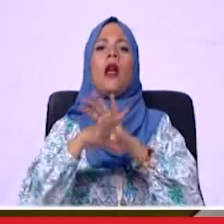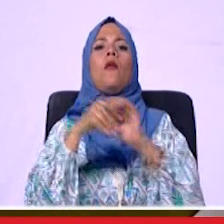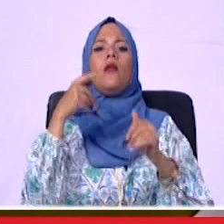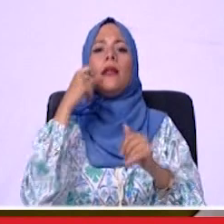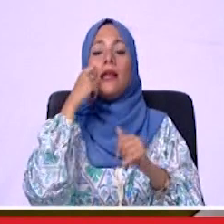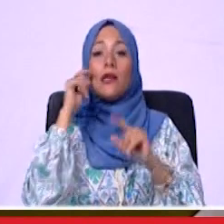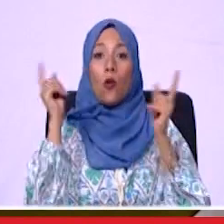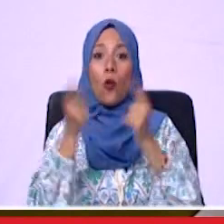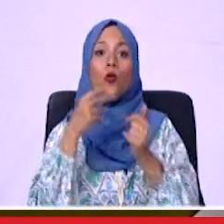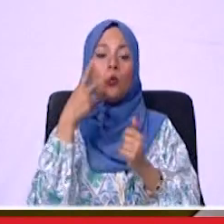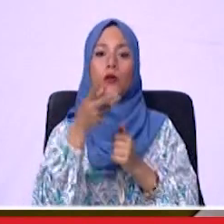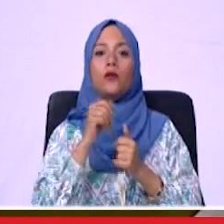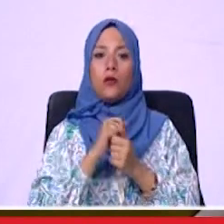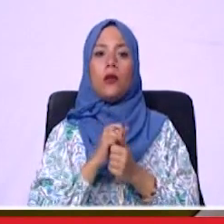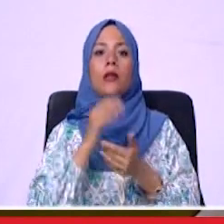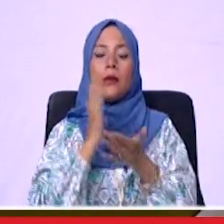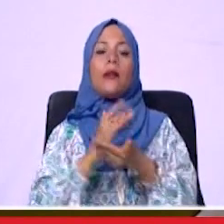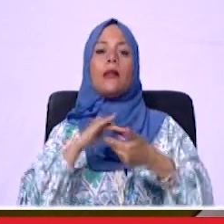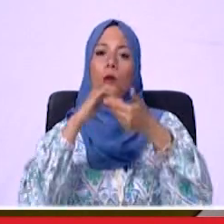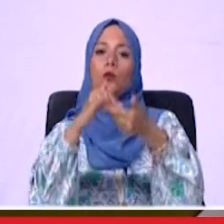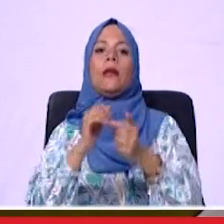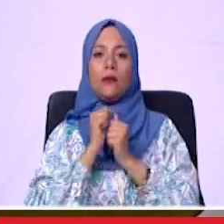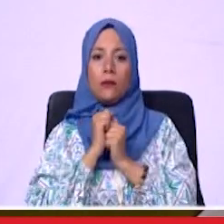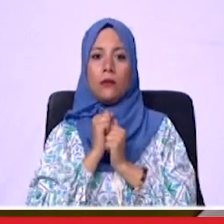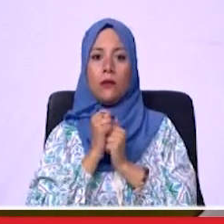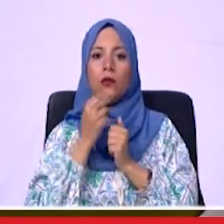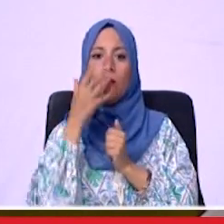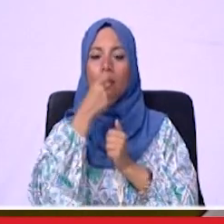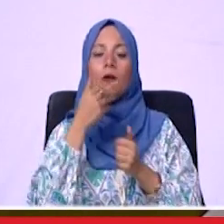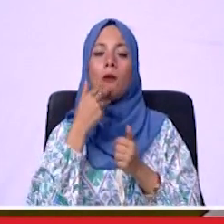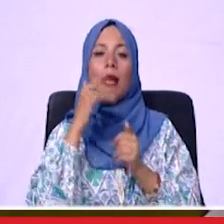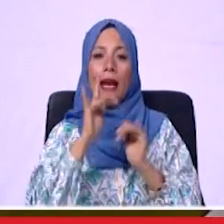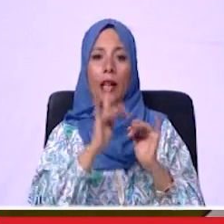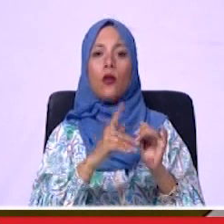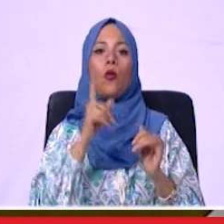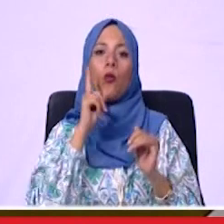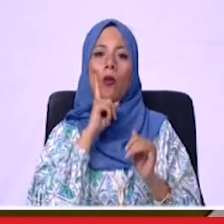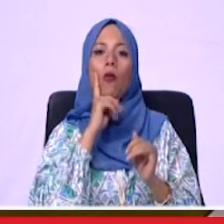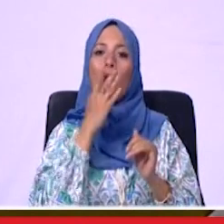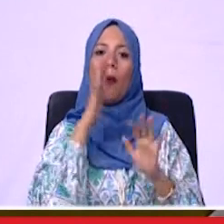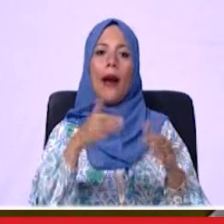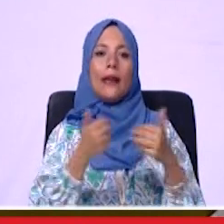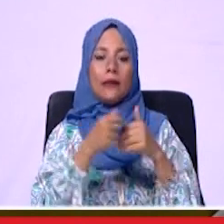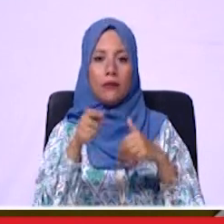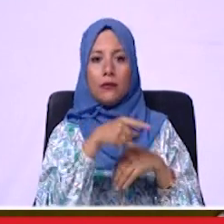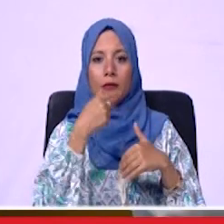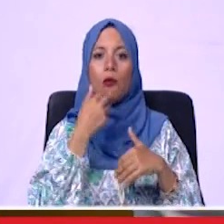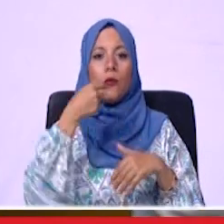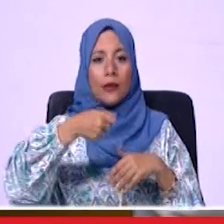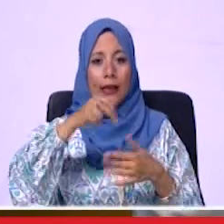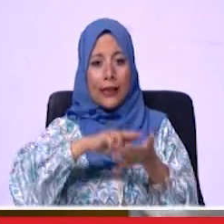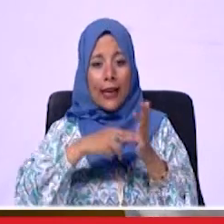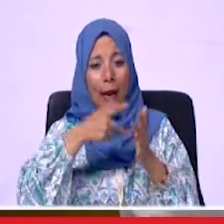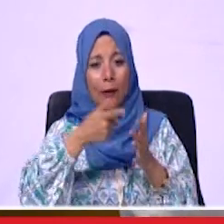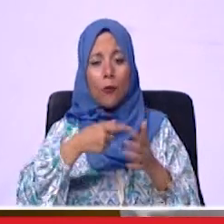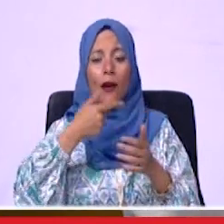في البرنامج إن هو هيكون معانا. فأنا معايا في الاستوديو علاء. اهلا بيك علاء. اهلا